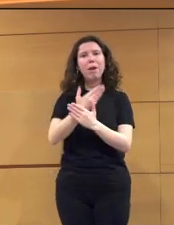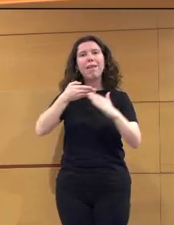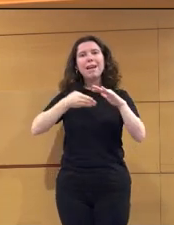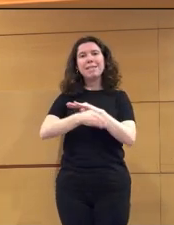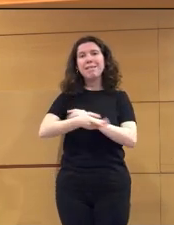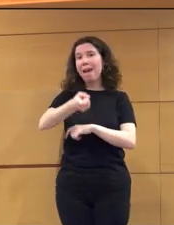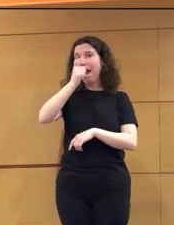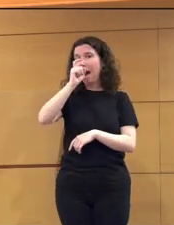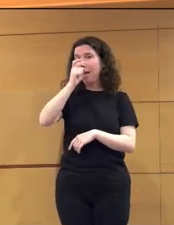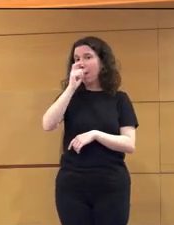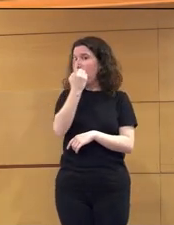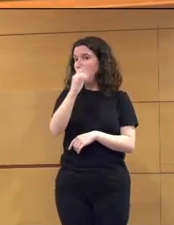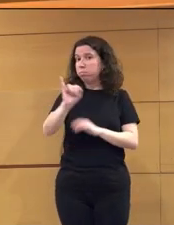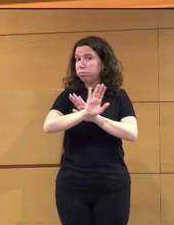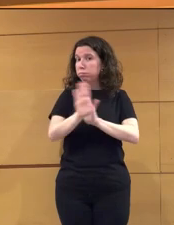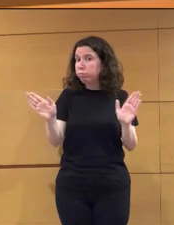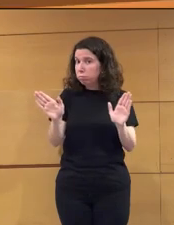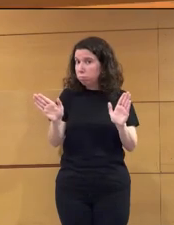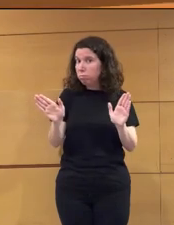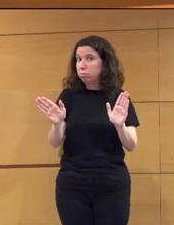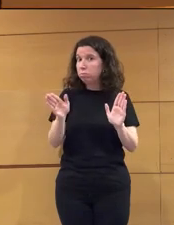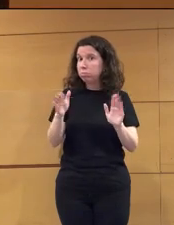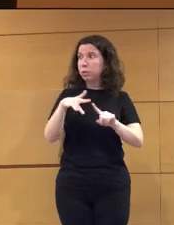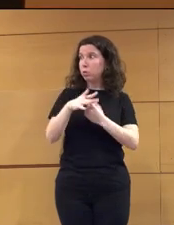l'any, és el moment que tenim per compartir